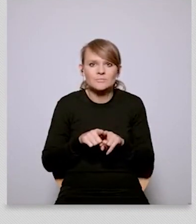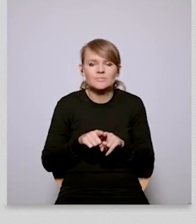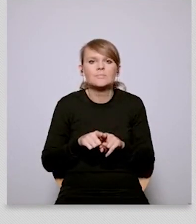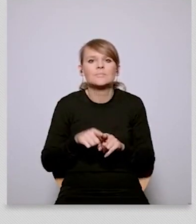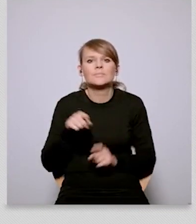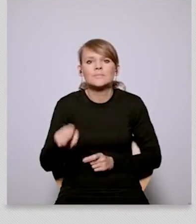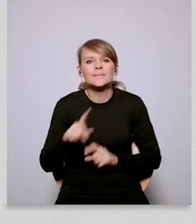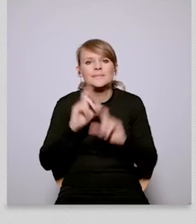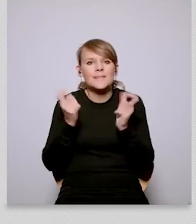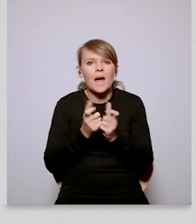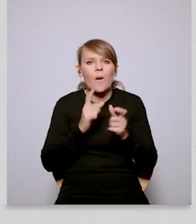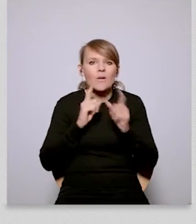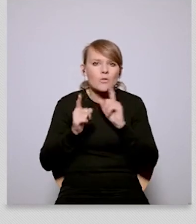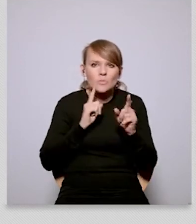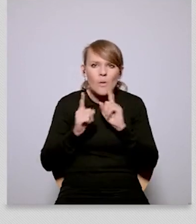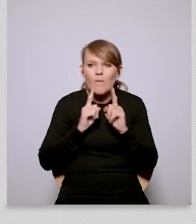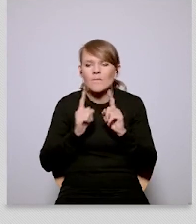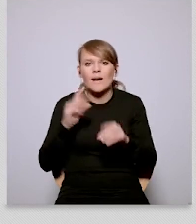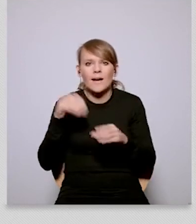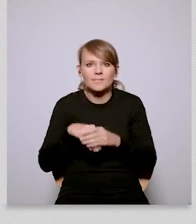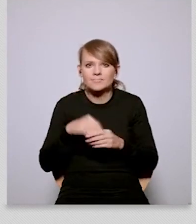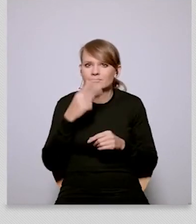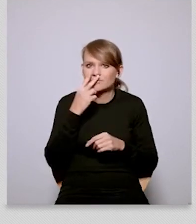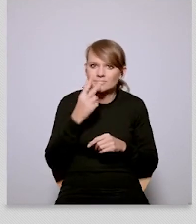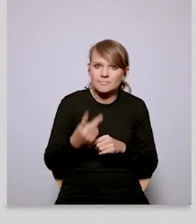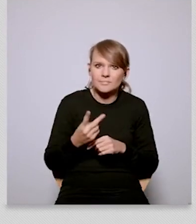naszą rozmowę przebija się ten wątek że